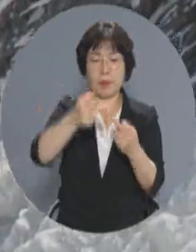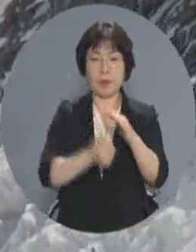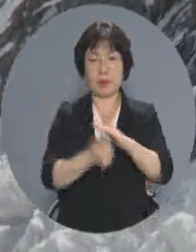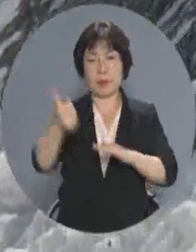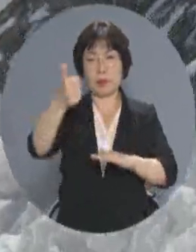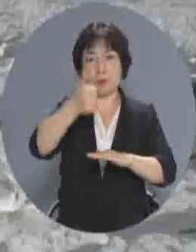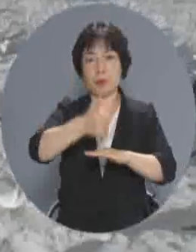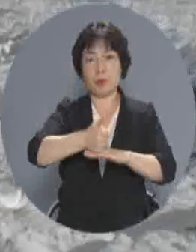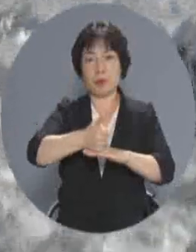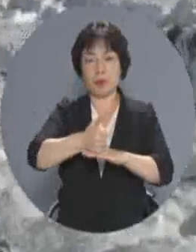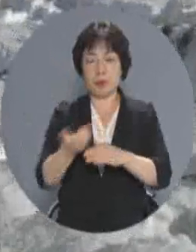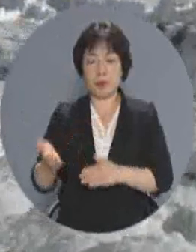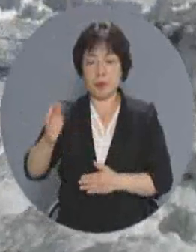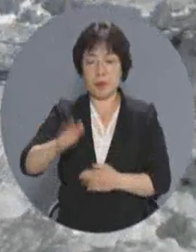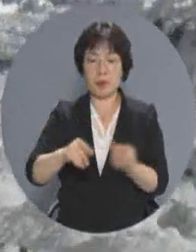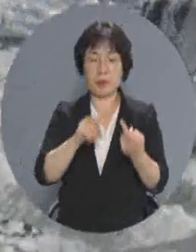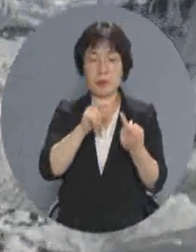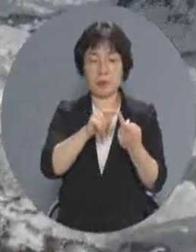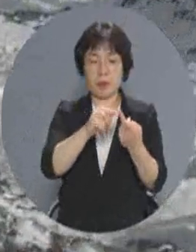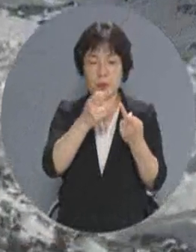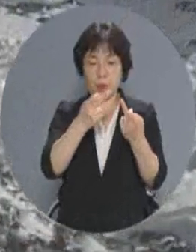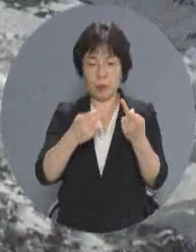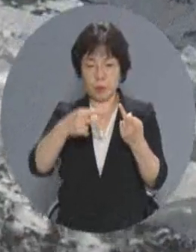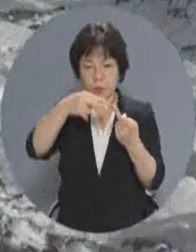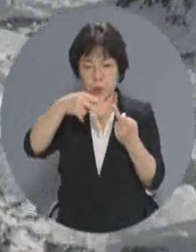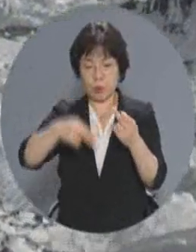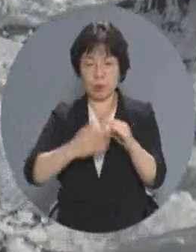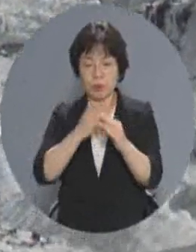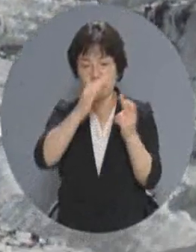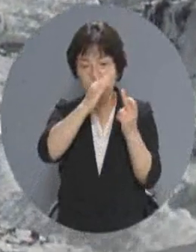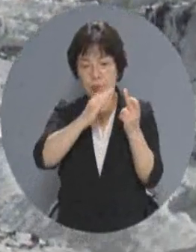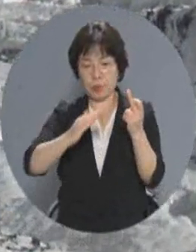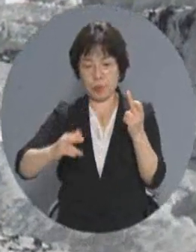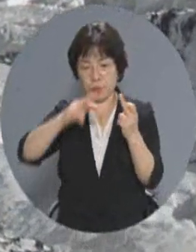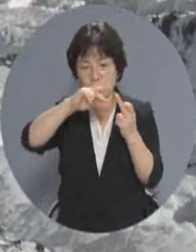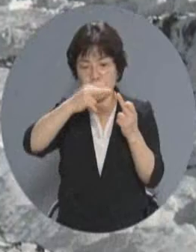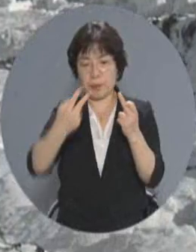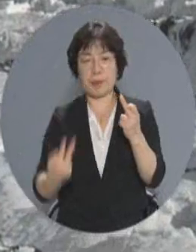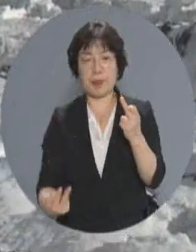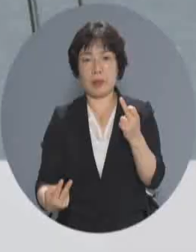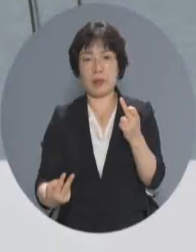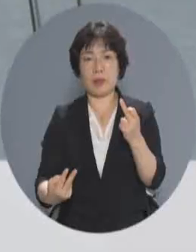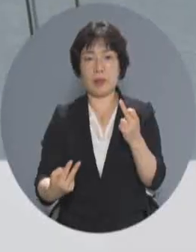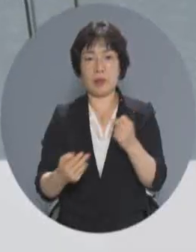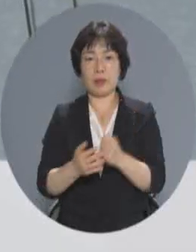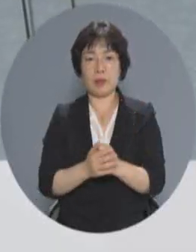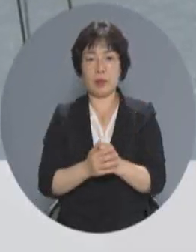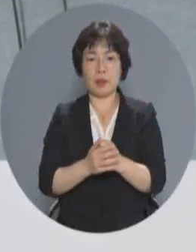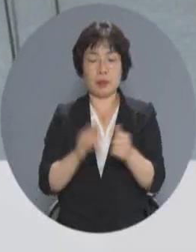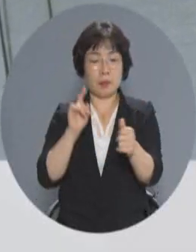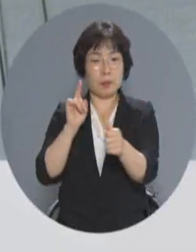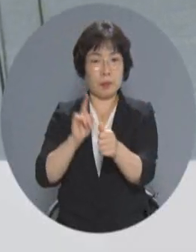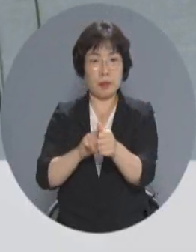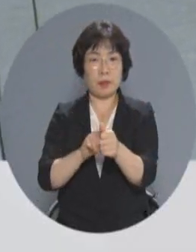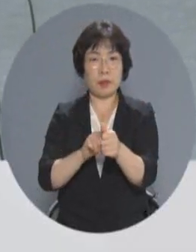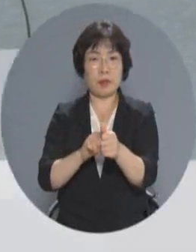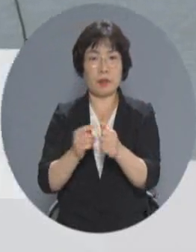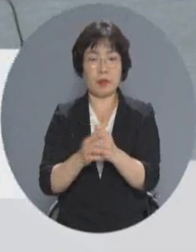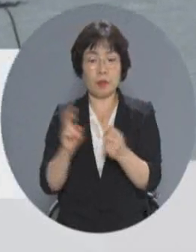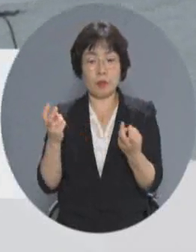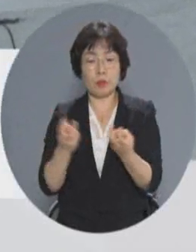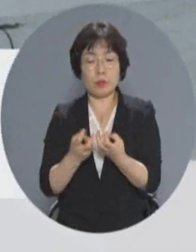성공했습니다. 하지만 김 대장은 하산하던 길에 가파른 경사면으로 떨어졌습니다. 아, 김홍빈 대장은